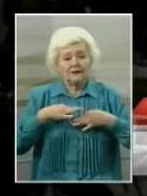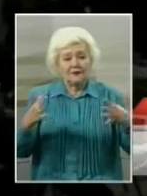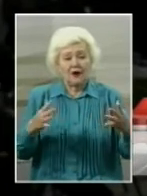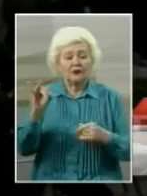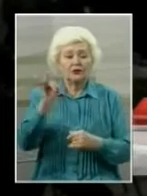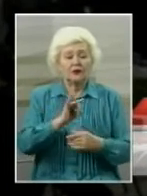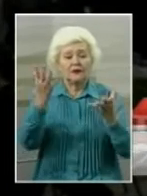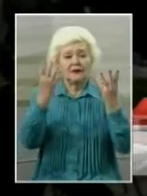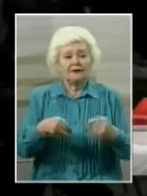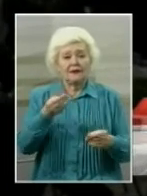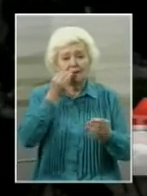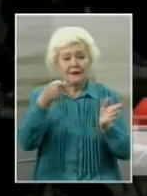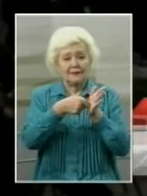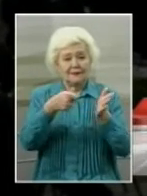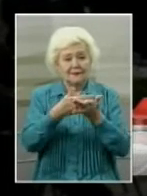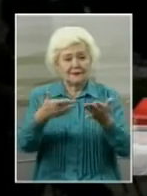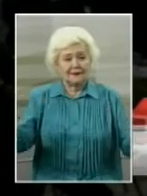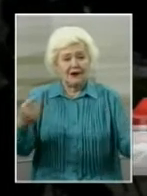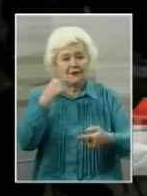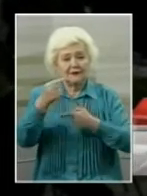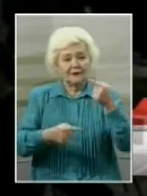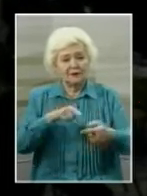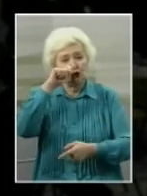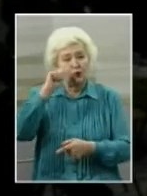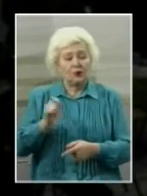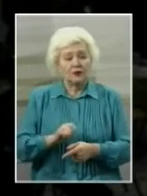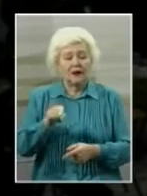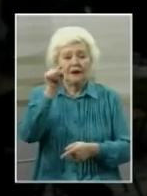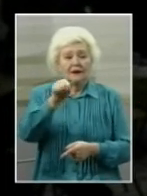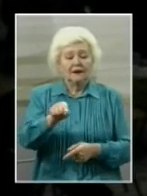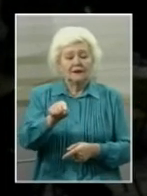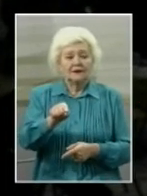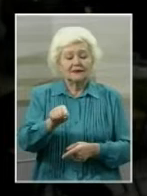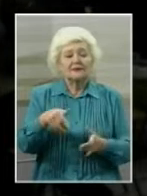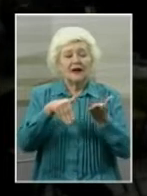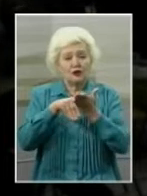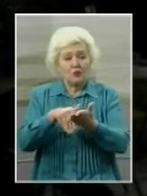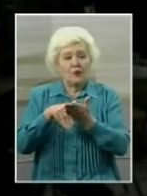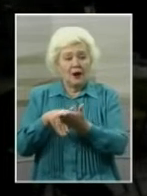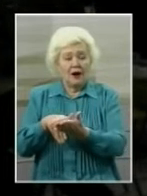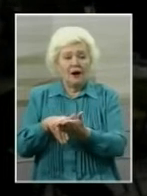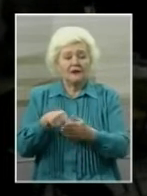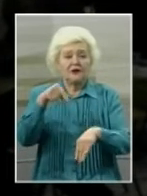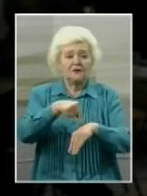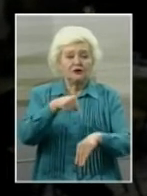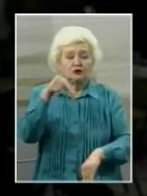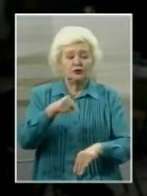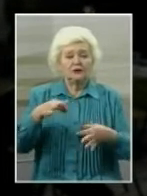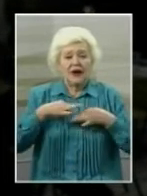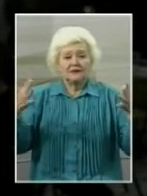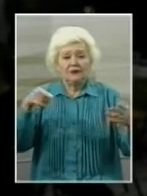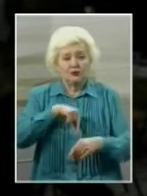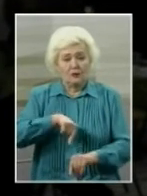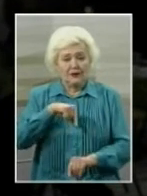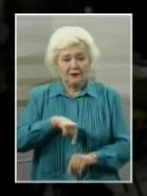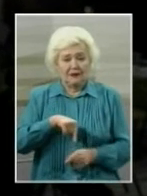і дають страви традиційні, українські. Це допомагає відчути святковий